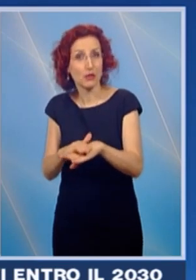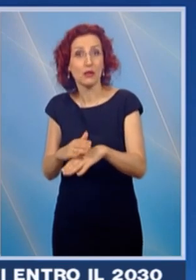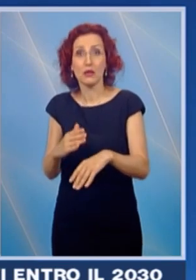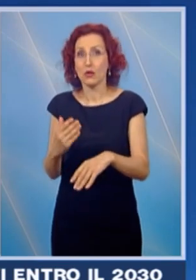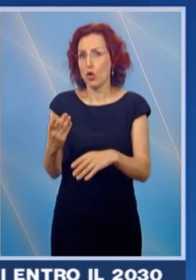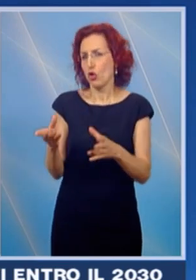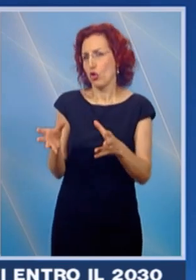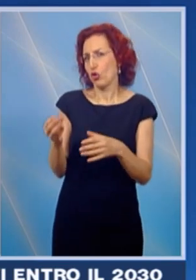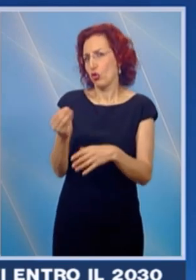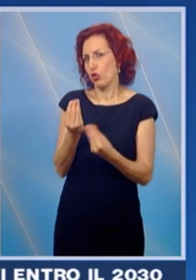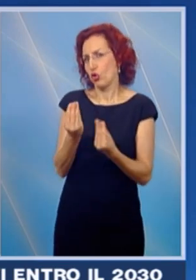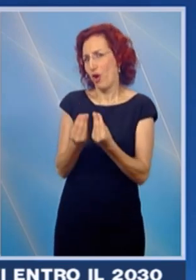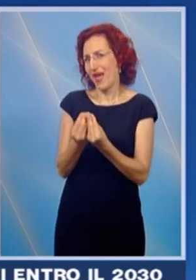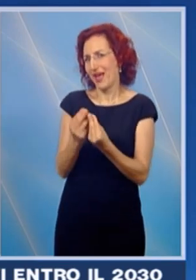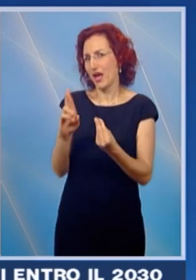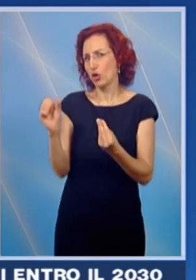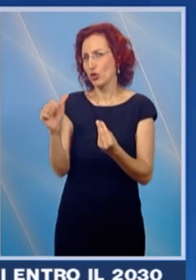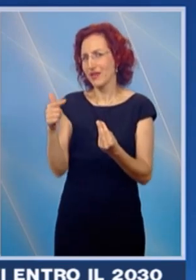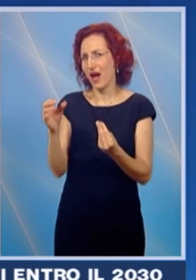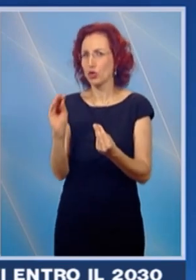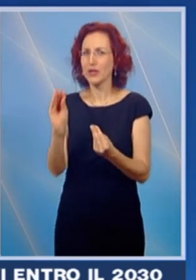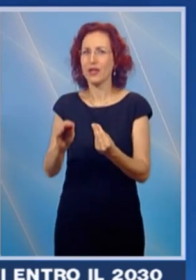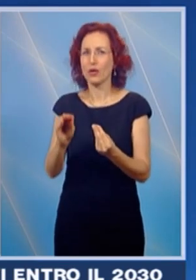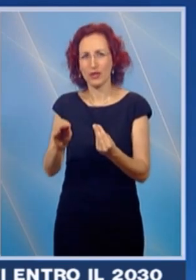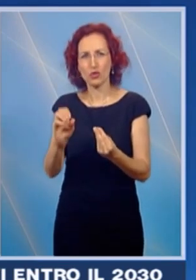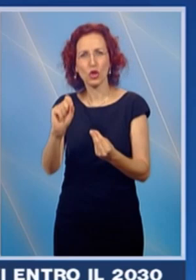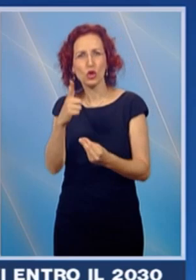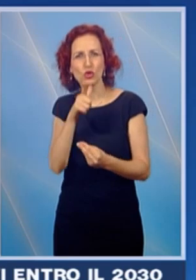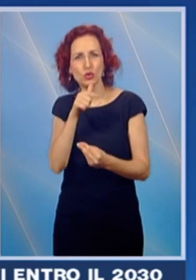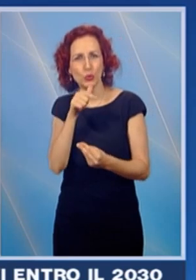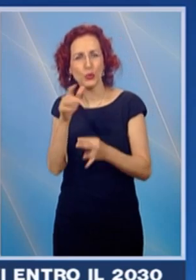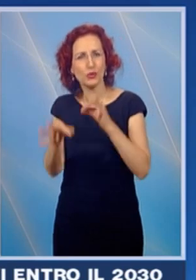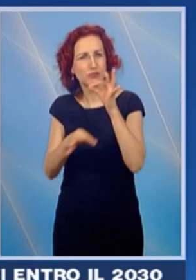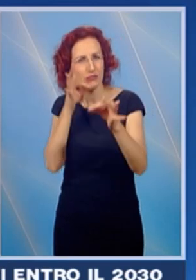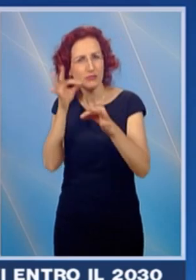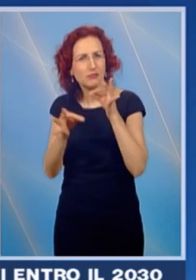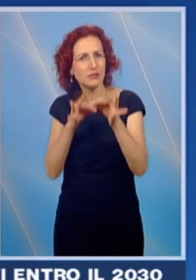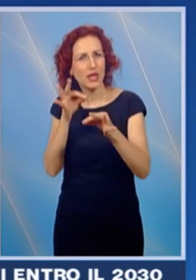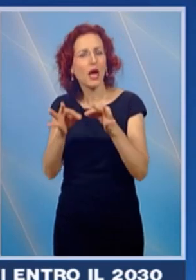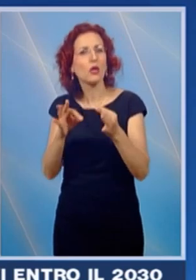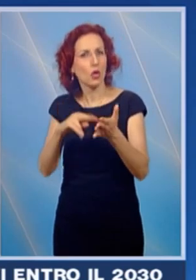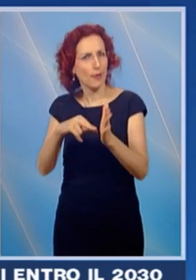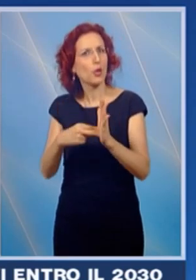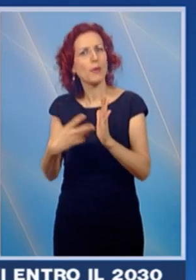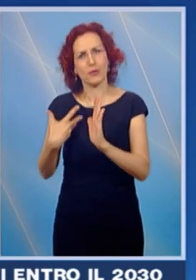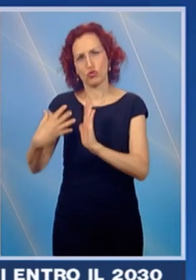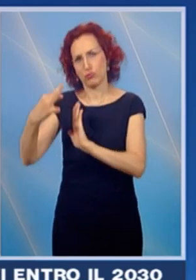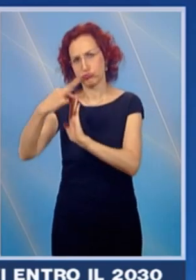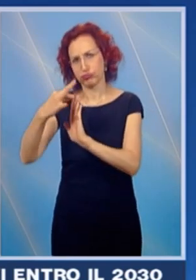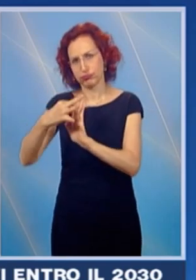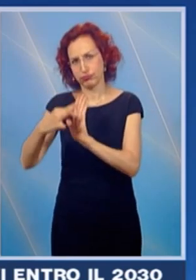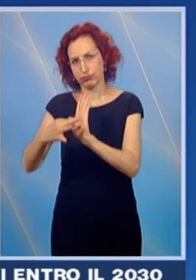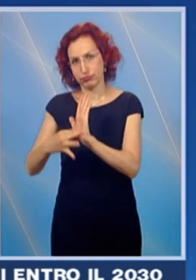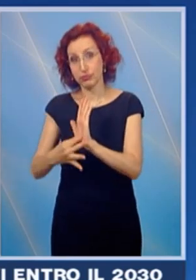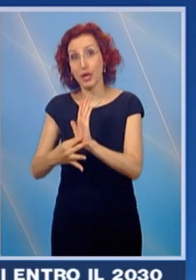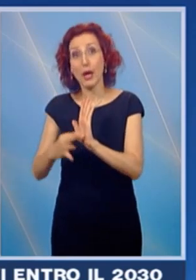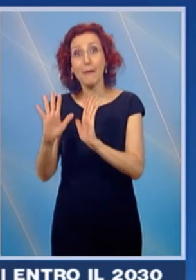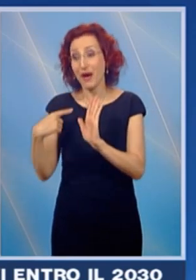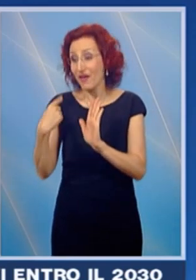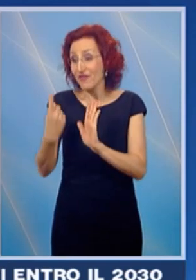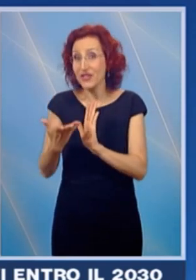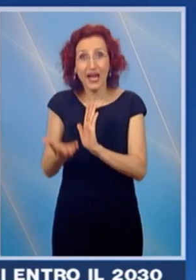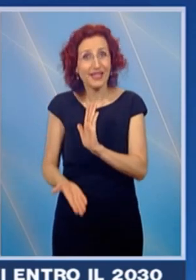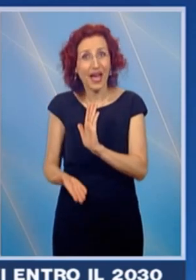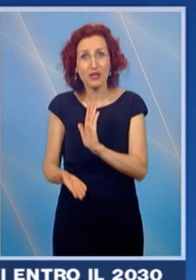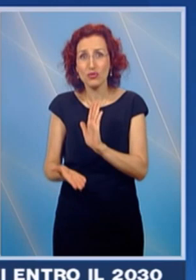collega Rosato del 12 luglio, lei ha ammesso l'esistenza del problema elencando una serie di misure adottate che tuttavia, stanti i dati, ad oggi non